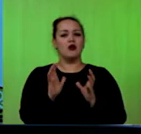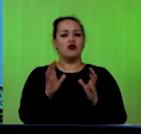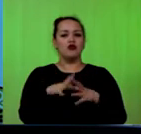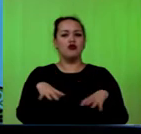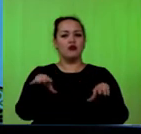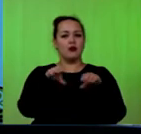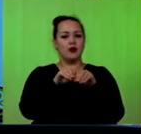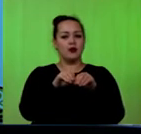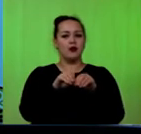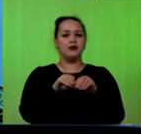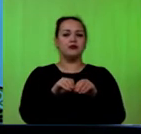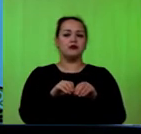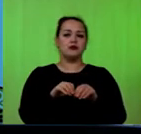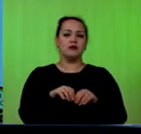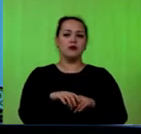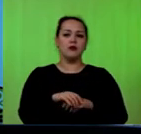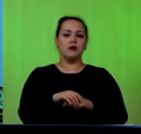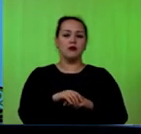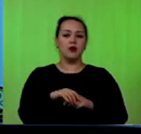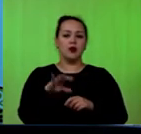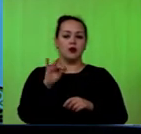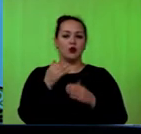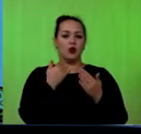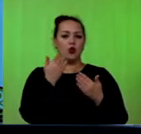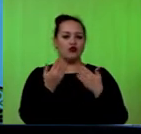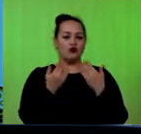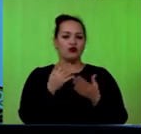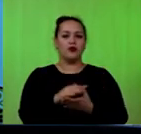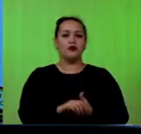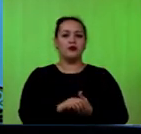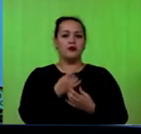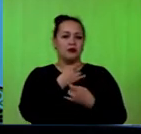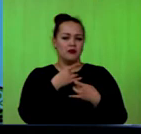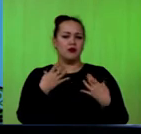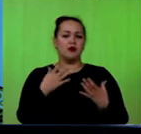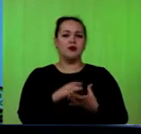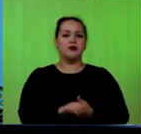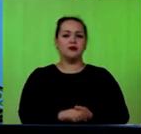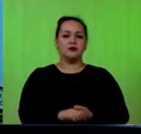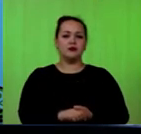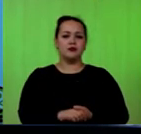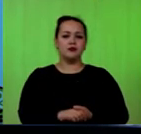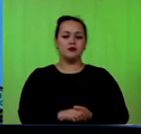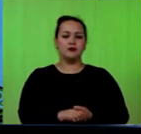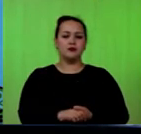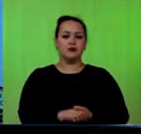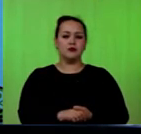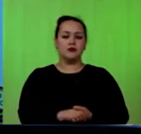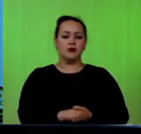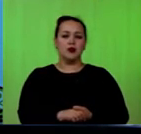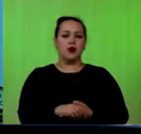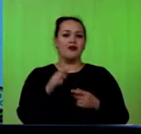религиозных отношений ритуалов и праздников обычно в традиционных махаллях